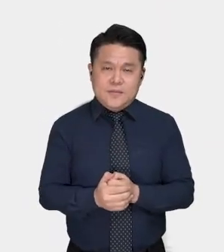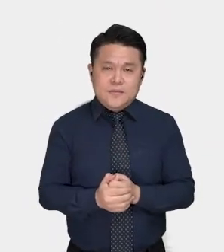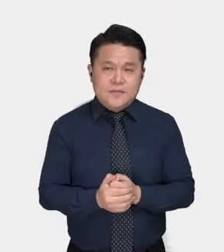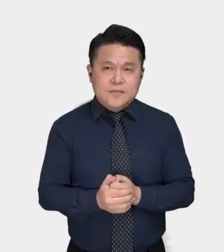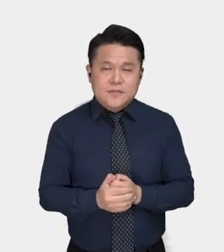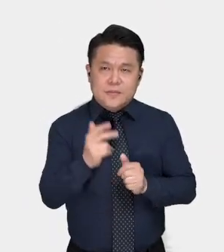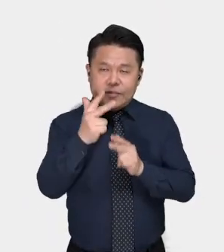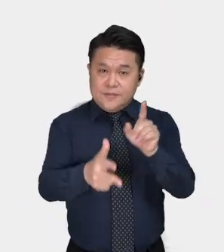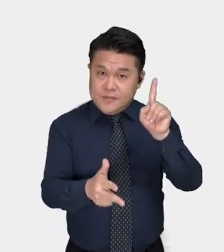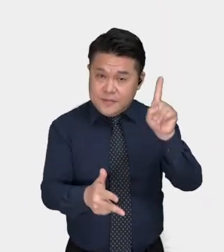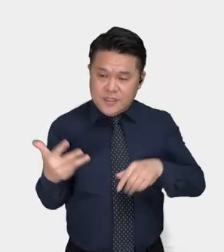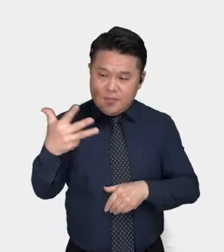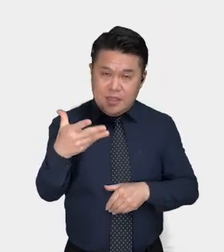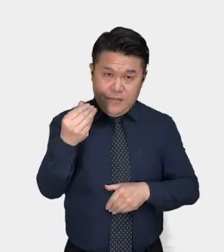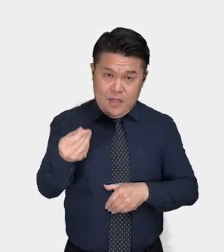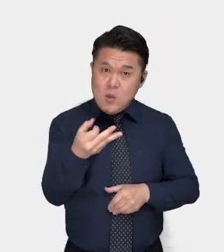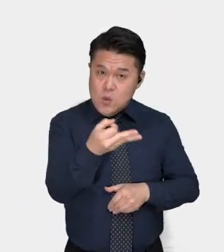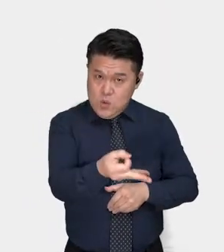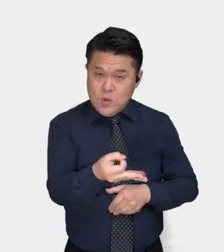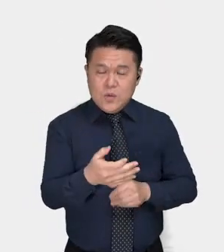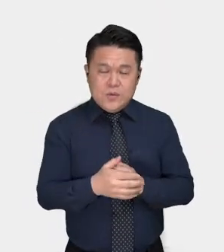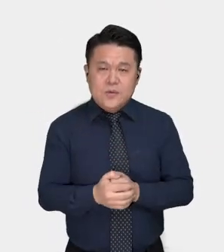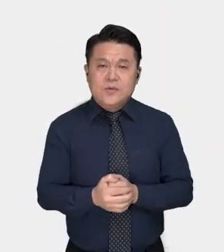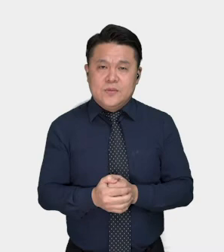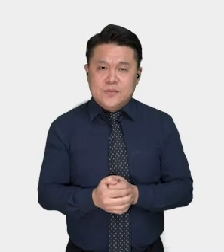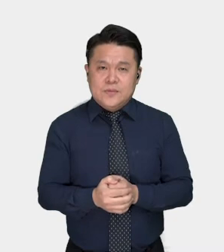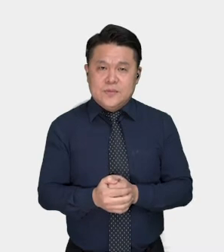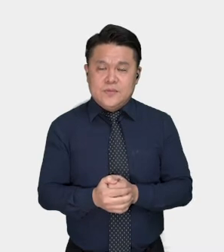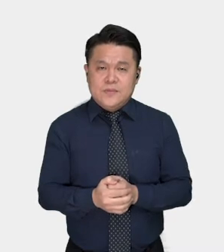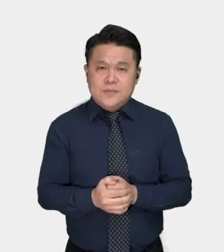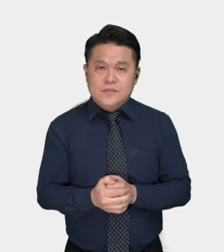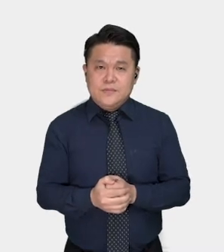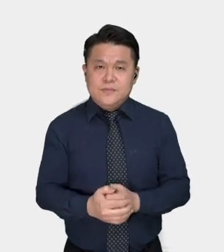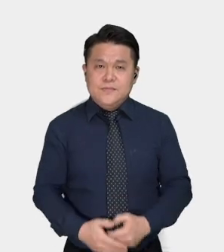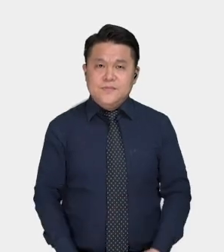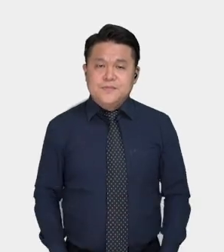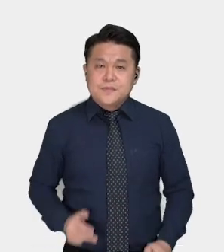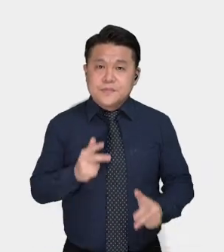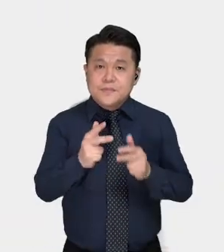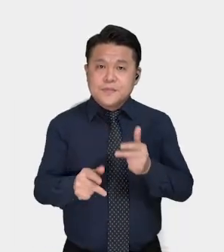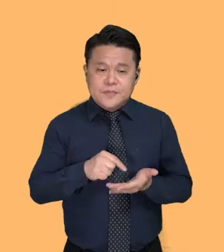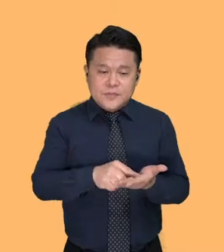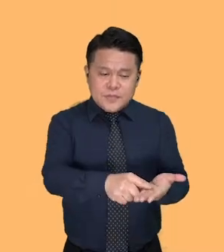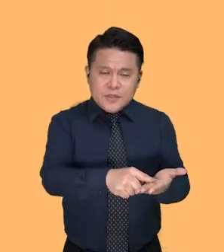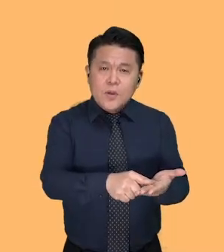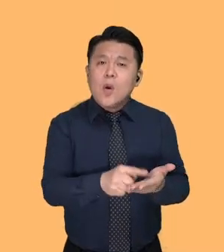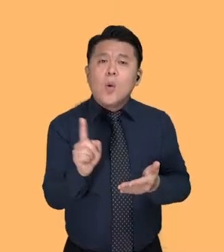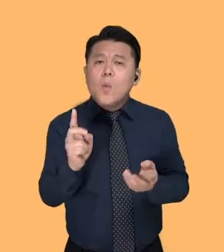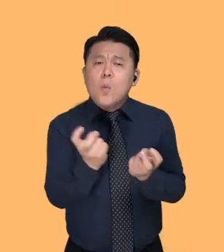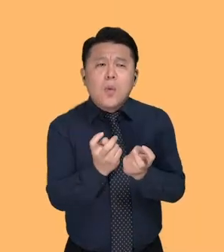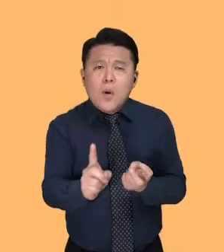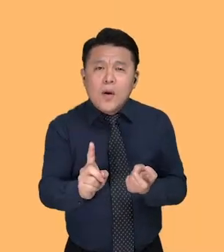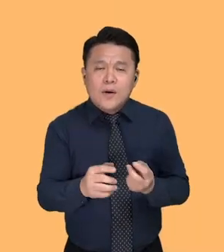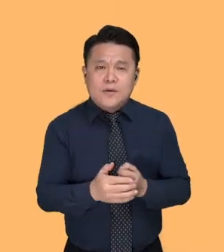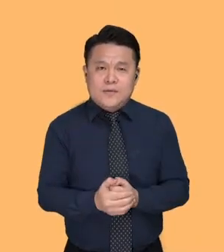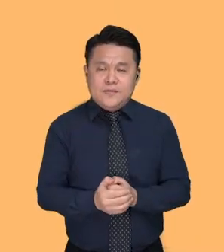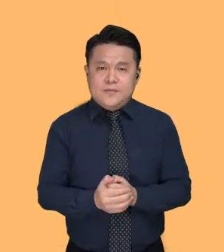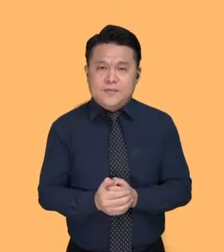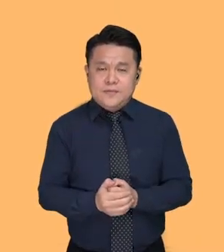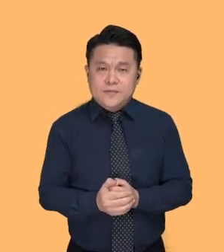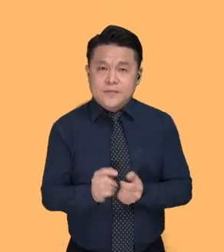정도인가요? 한 개 사업당 8천만 원 이내로 지원됩니다. 사업 제안서 접수는 어떻게